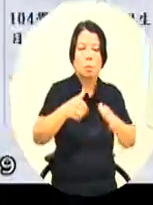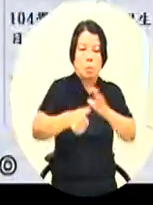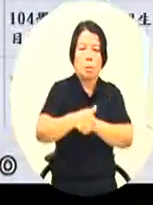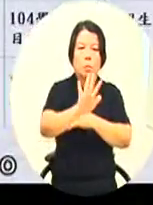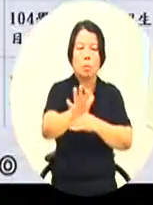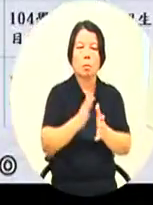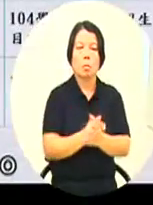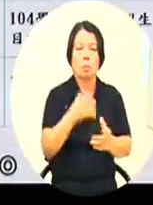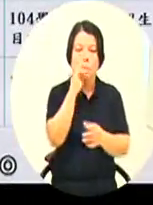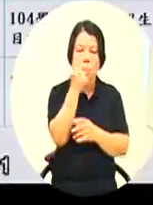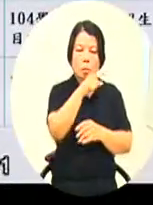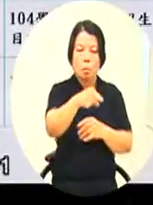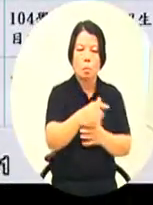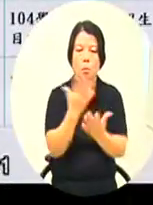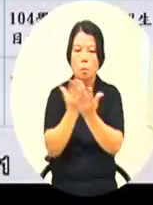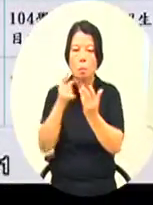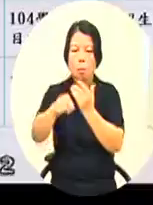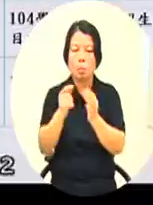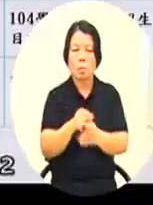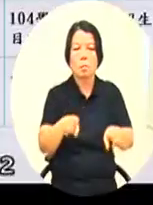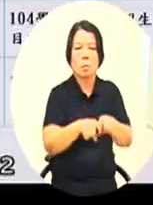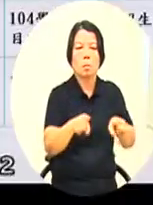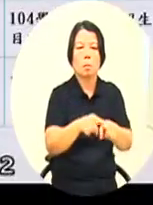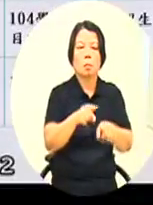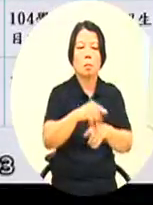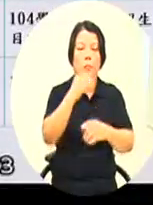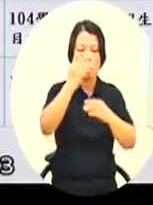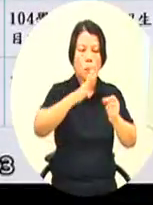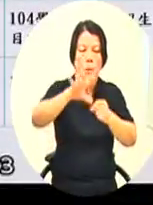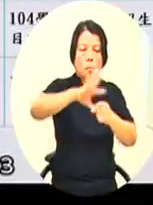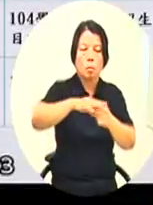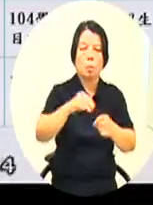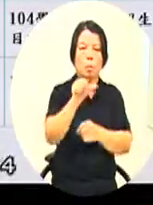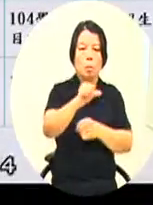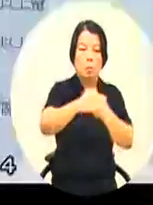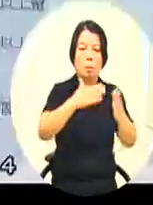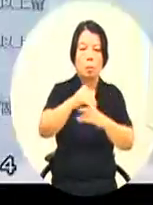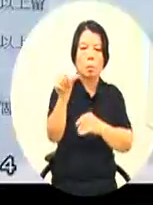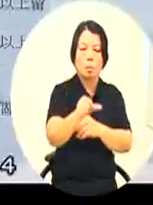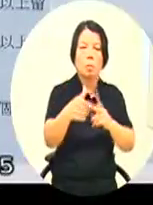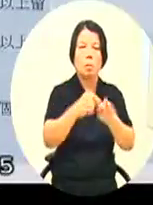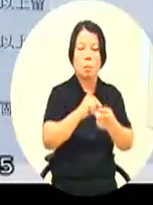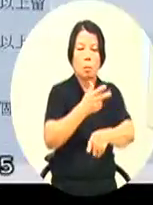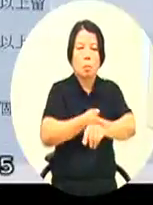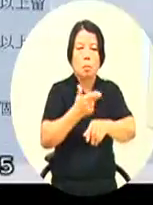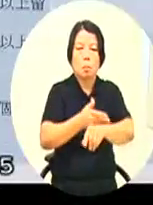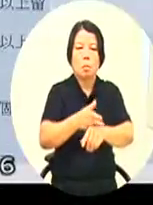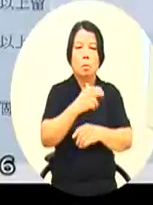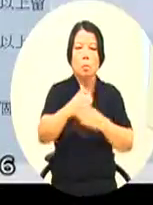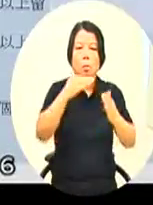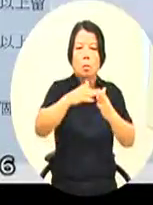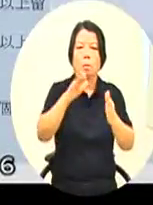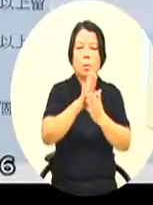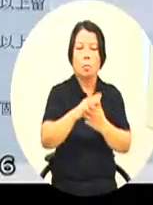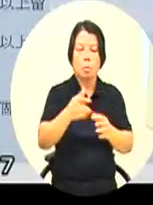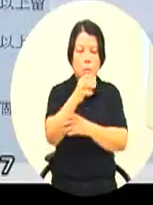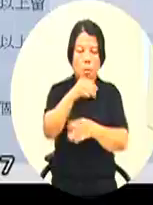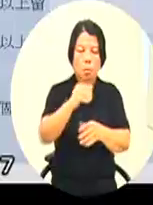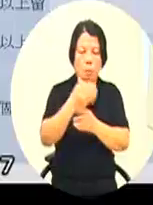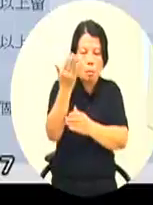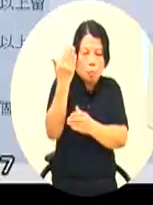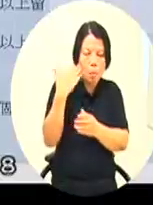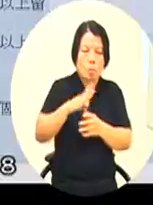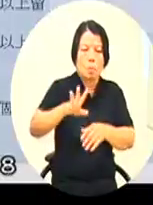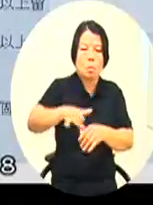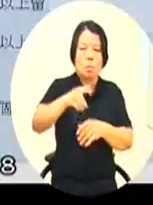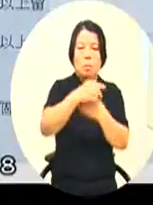中的产学合作呢，普通高中就已经有5所。另外，技职体系的产学合作模式，这是最早开始，所以非